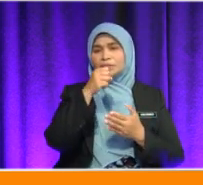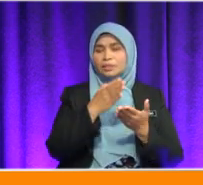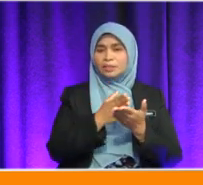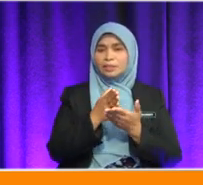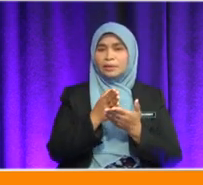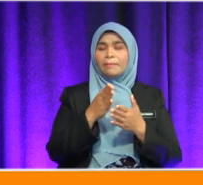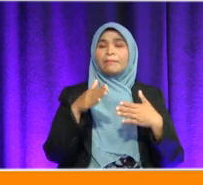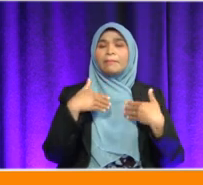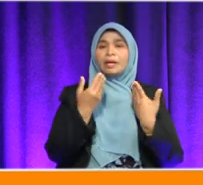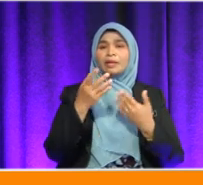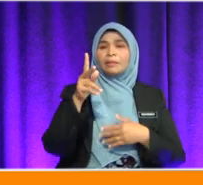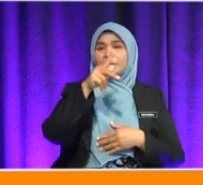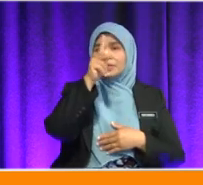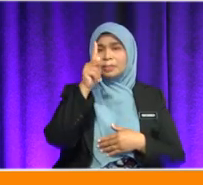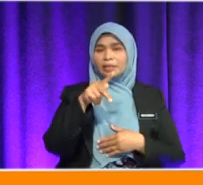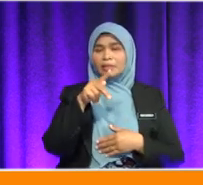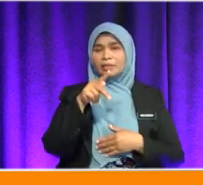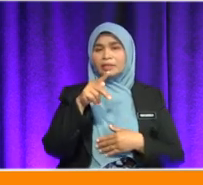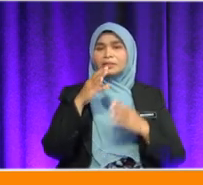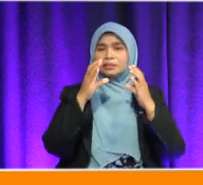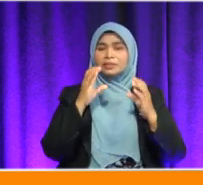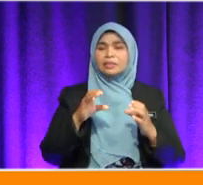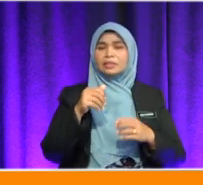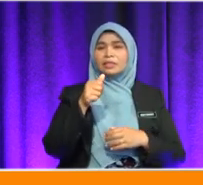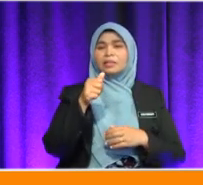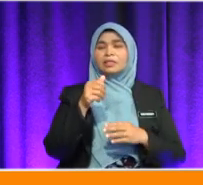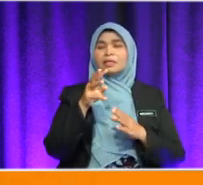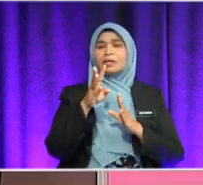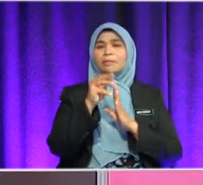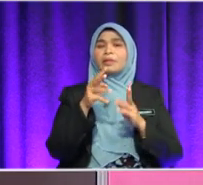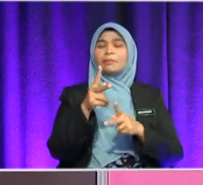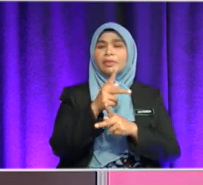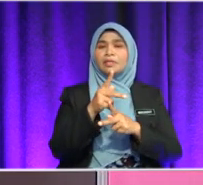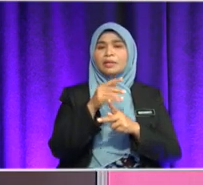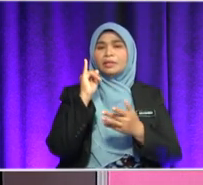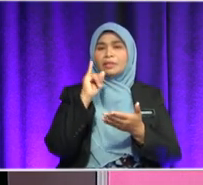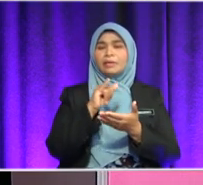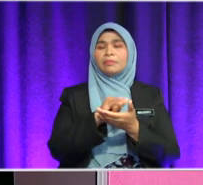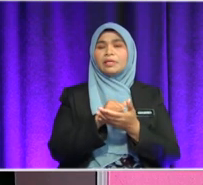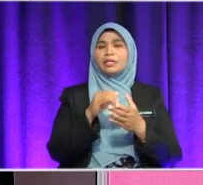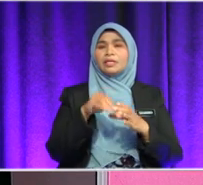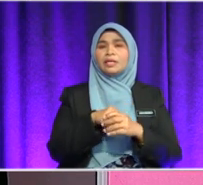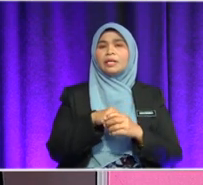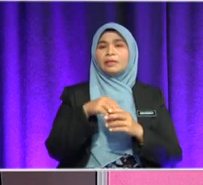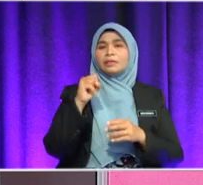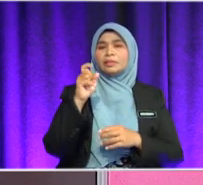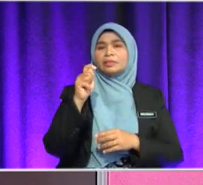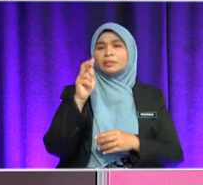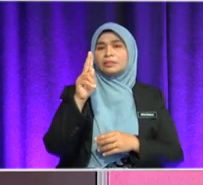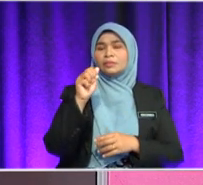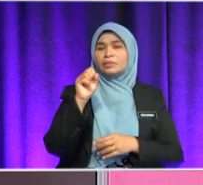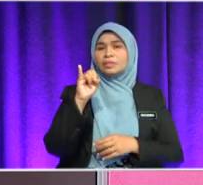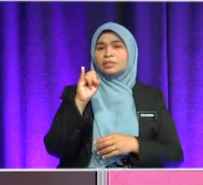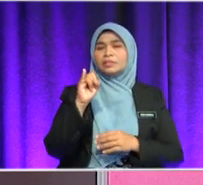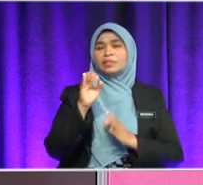Bagaimanakah contohnya Bagaimanakah cara anda memelihara iman dalam situasi berikut maksudnya situasi